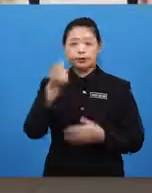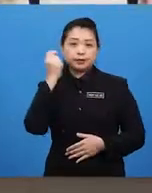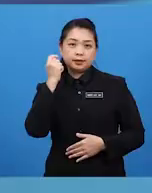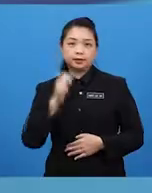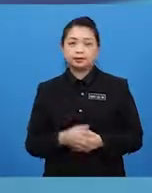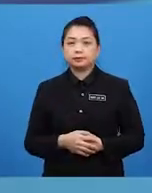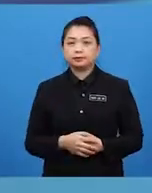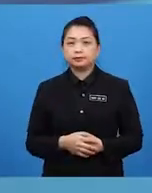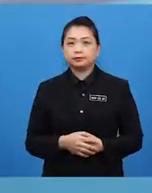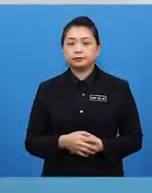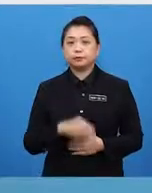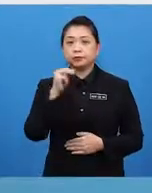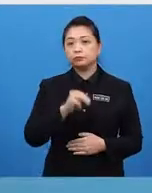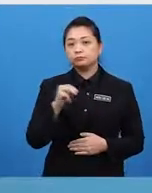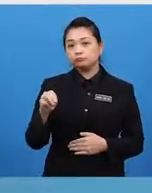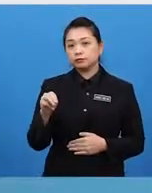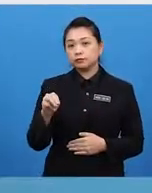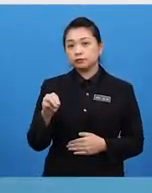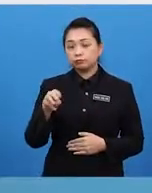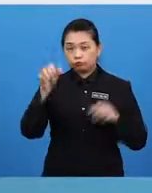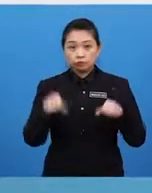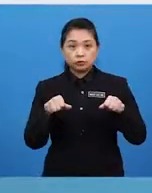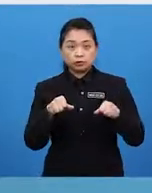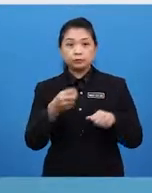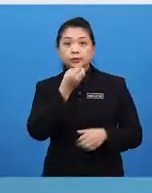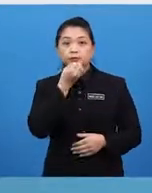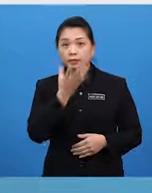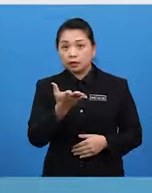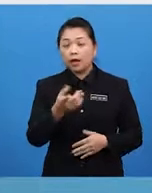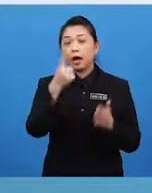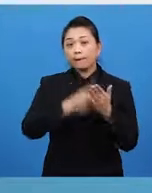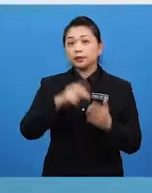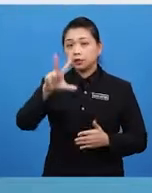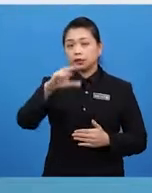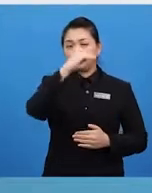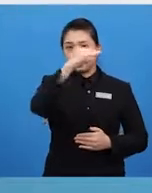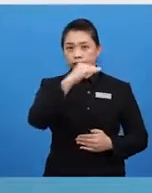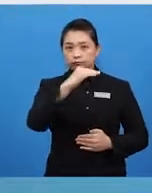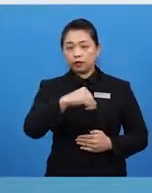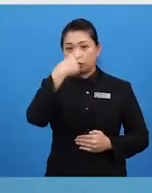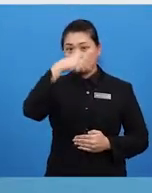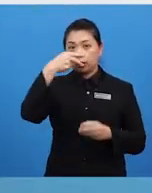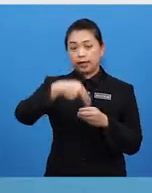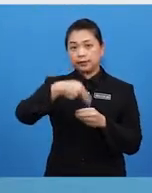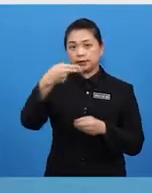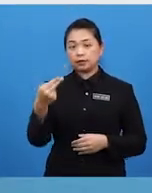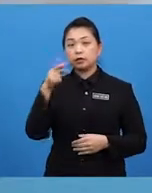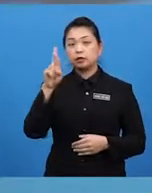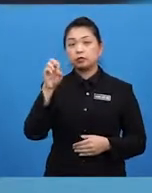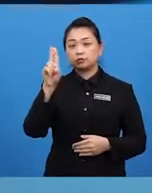sebentar tadi oleh murid-murid mengatakan Apakah tiga peringkat untuk menghasilkan